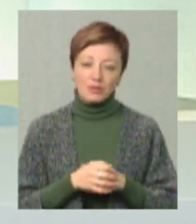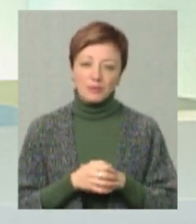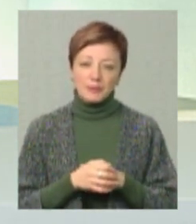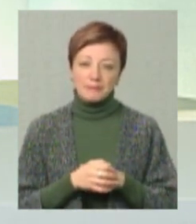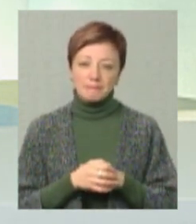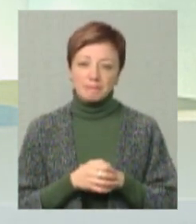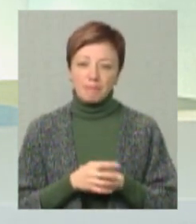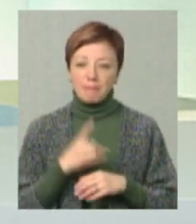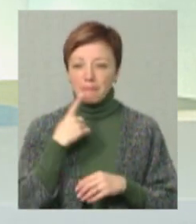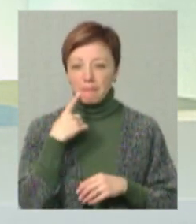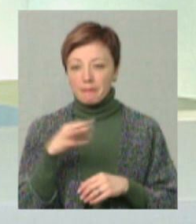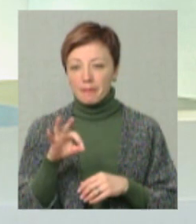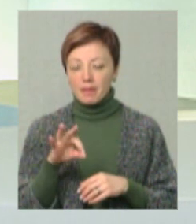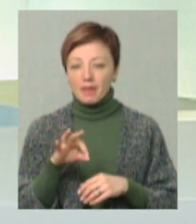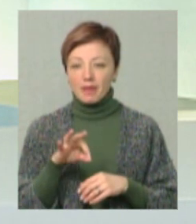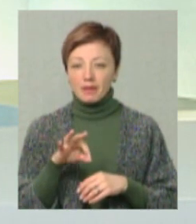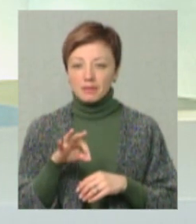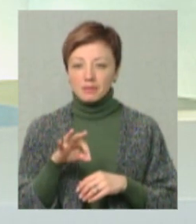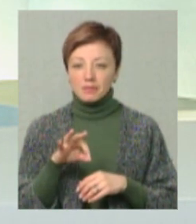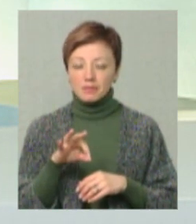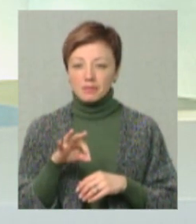І недобросовісні